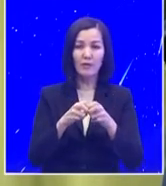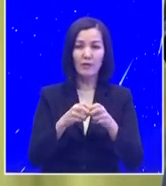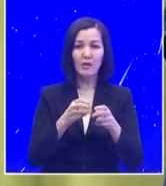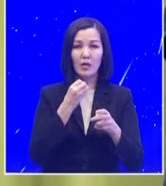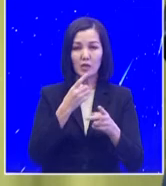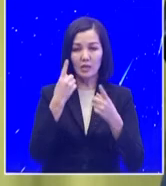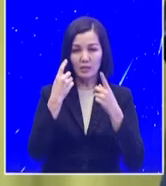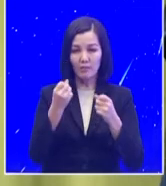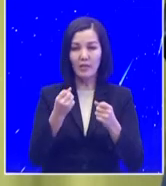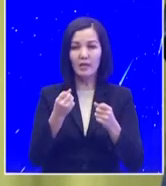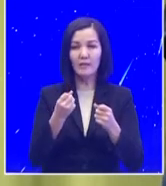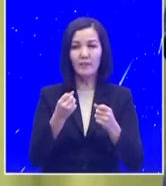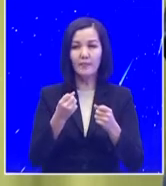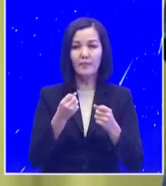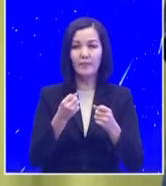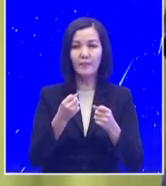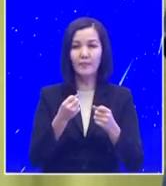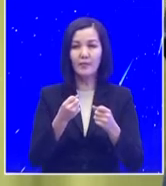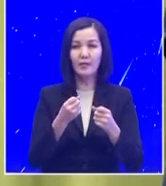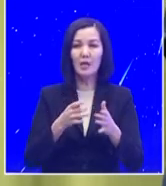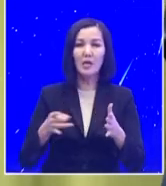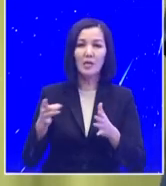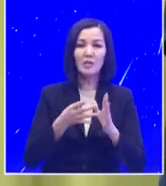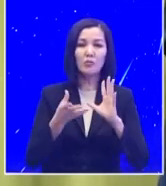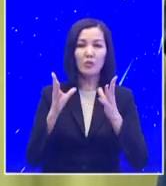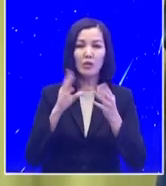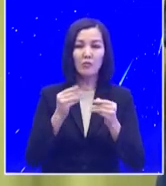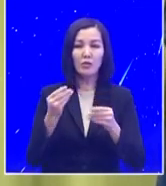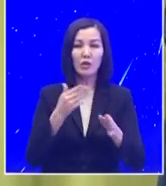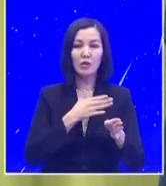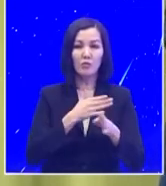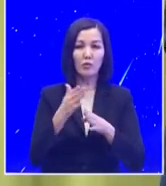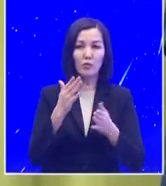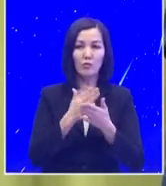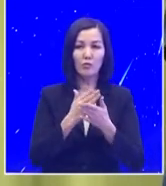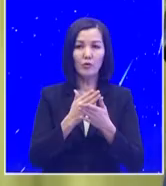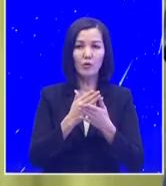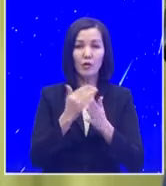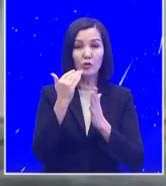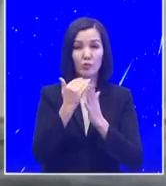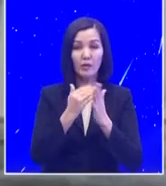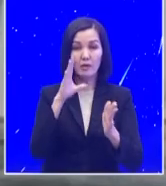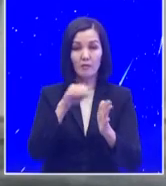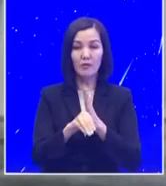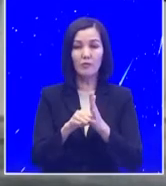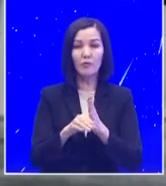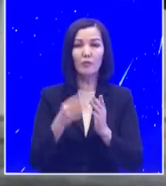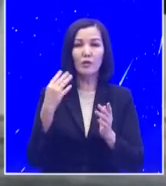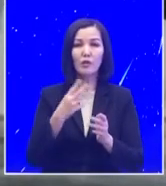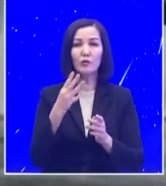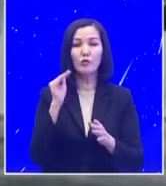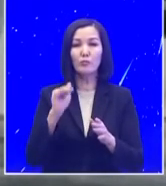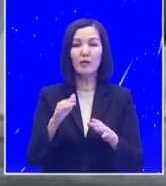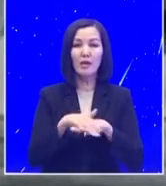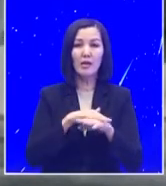қолға алып отыр. Облыс бойынша республикана қаражат бөлініп отыр. Біз де сол программаға кіріп отырмыз. 43 мыңнан аса